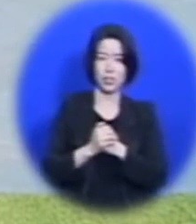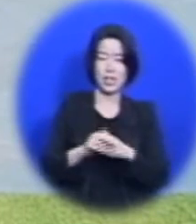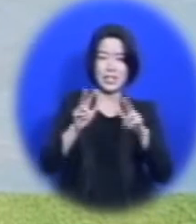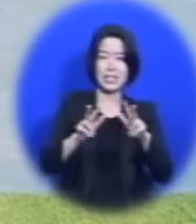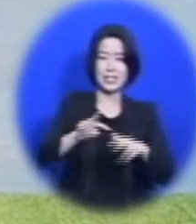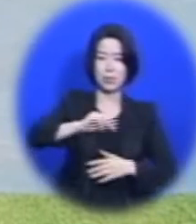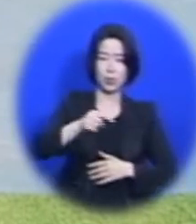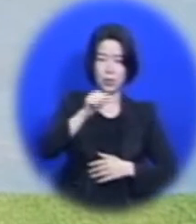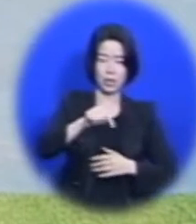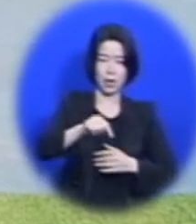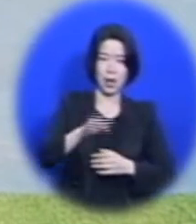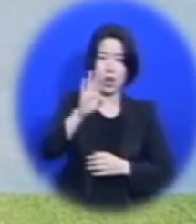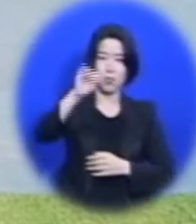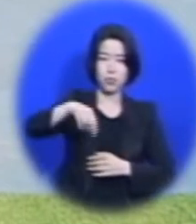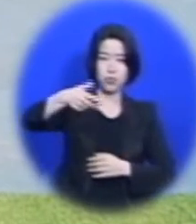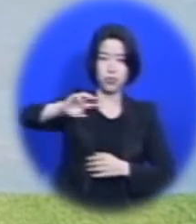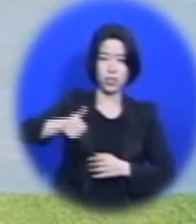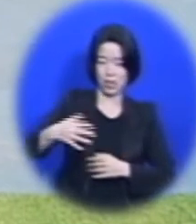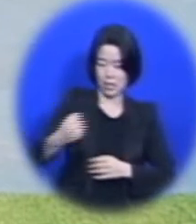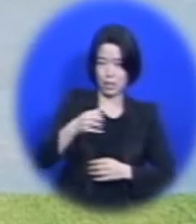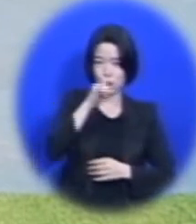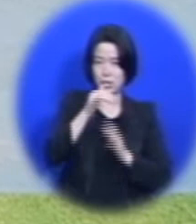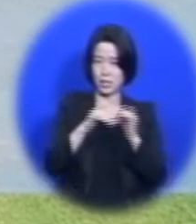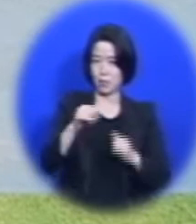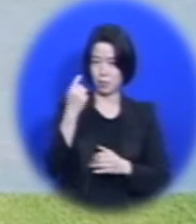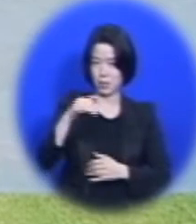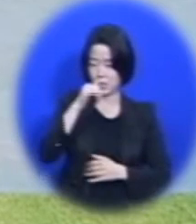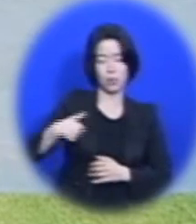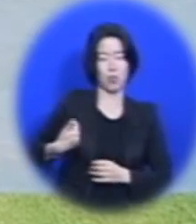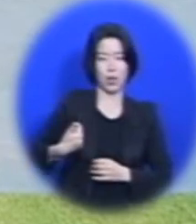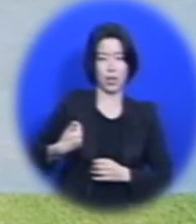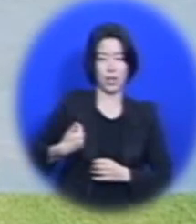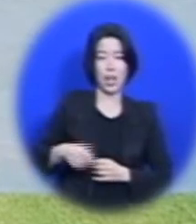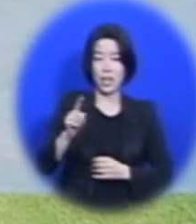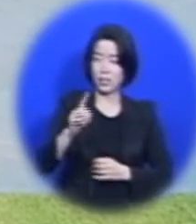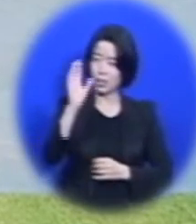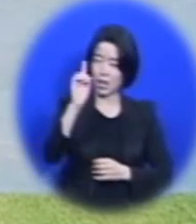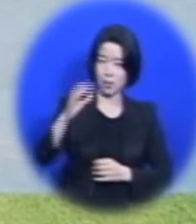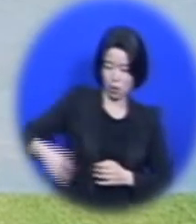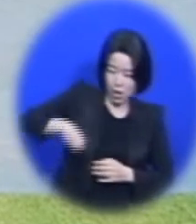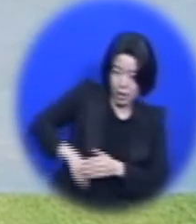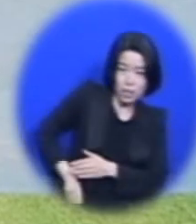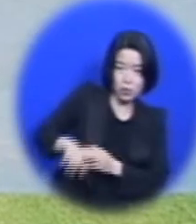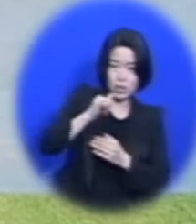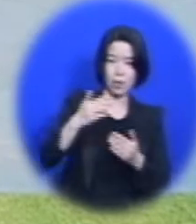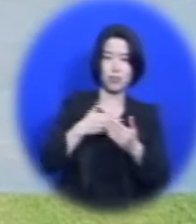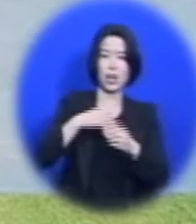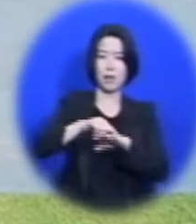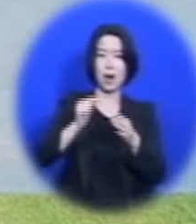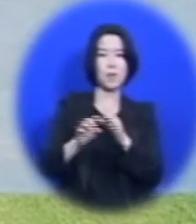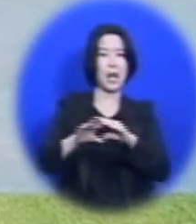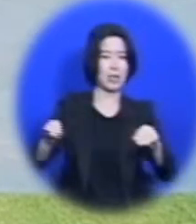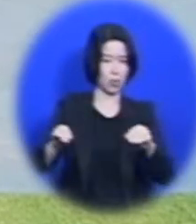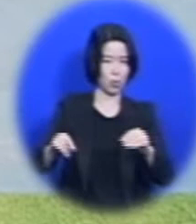지금도 아마 여기 부적 가지고 있는 분 있을지 몰라요. 그런 거라도 뭐 하나 가지고 있어야 불안한 마음이 해소가